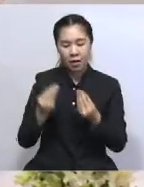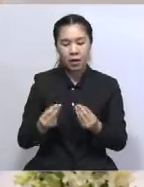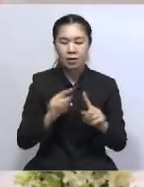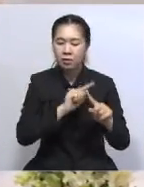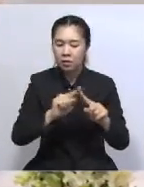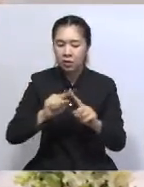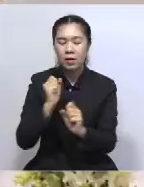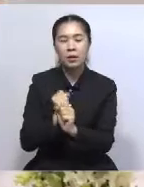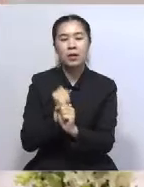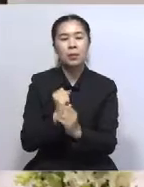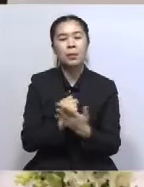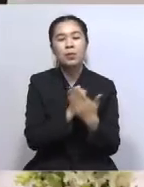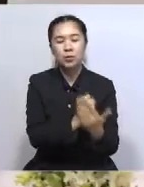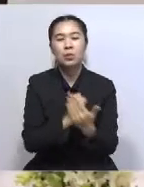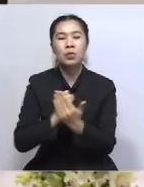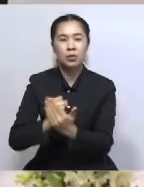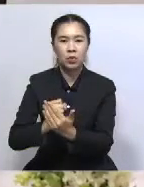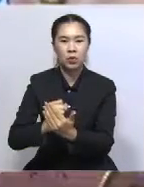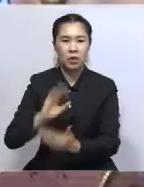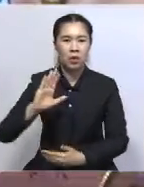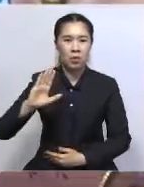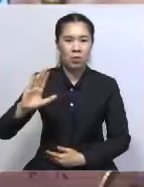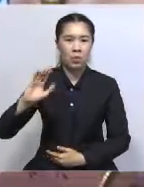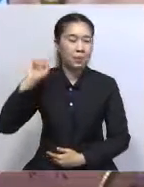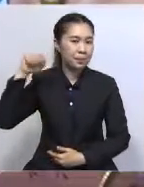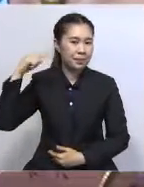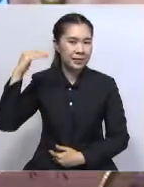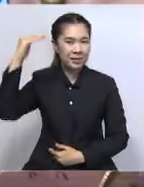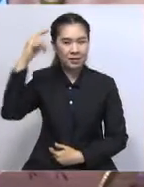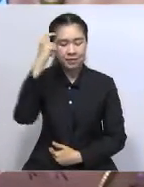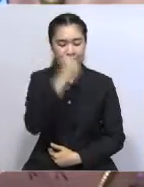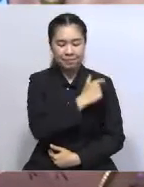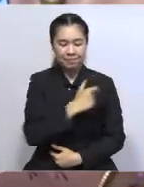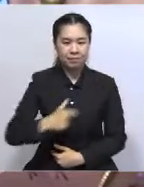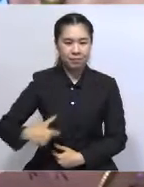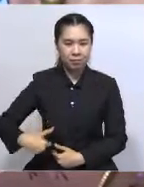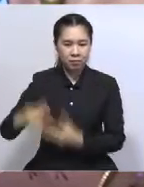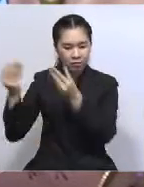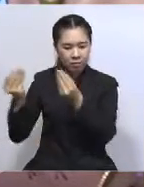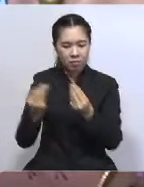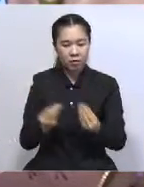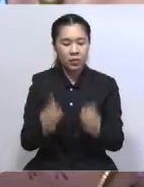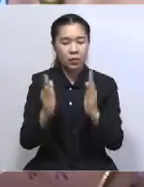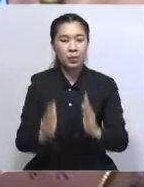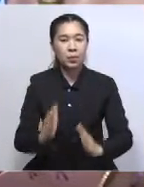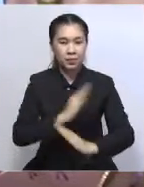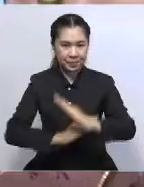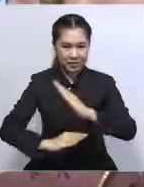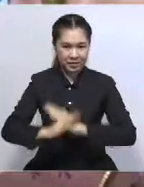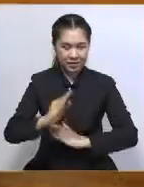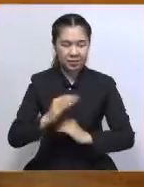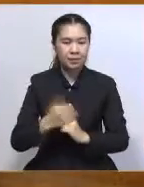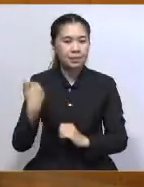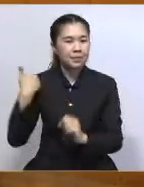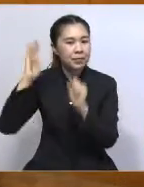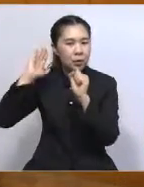าพี่นางเธอเจ้าฟ้ากัลยาณิวัฒนากรมหลวงนราธิวาสราชนครินทร์ที่มีต่อคนพิการตลอดจนประช